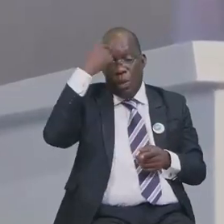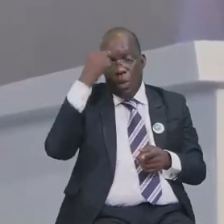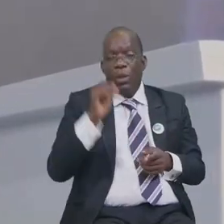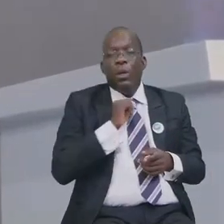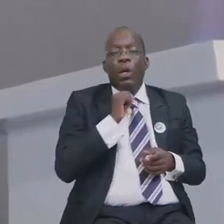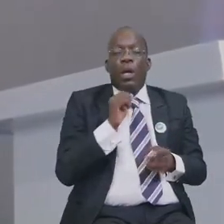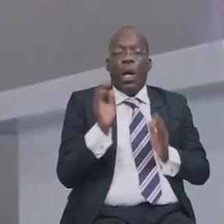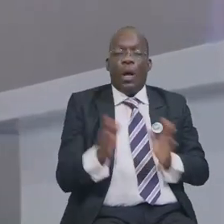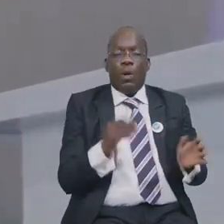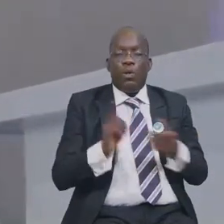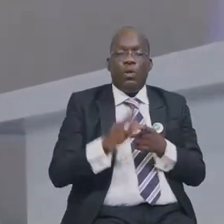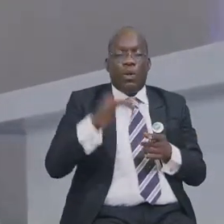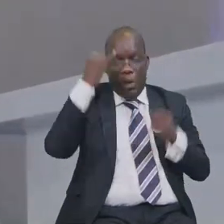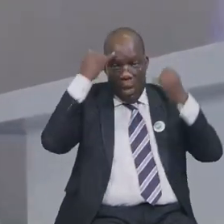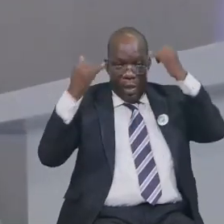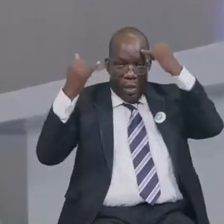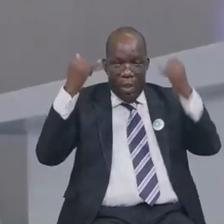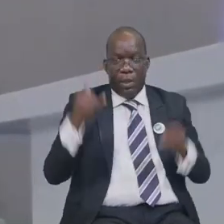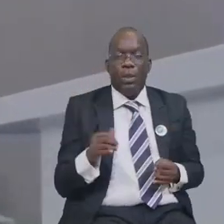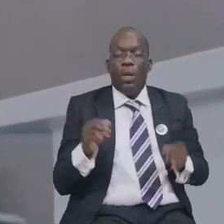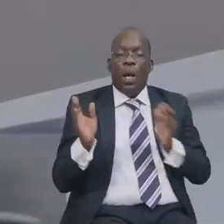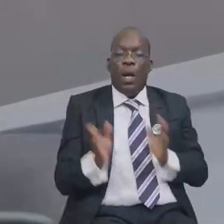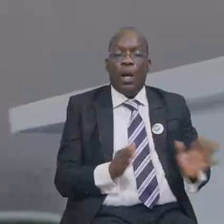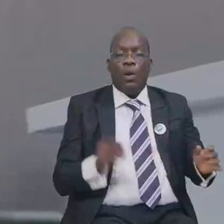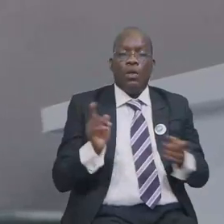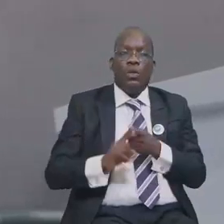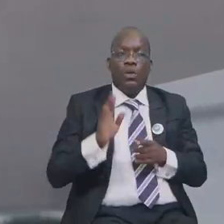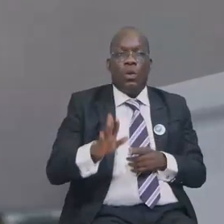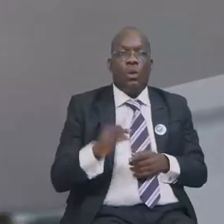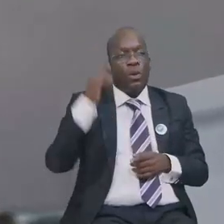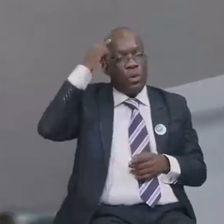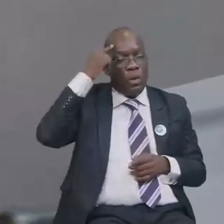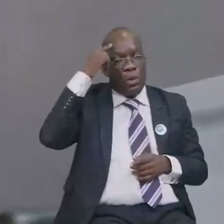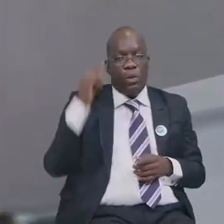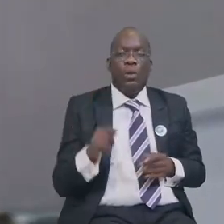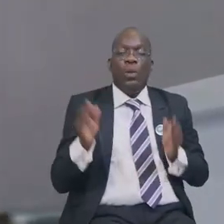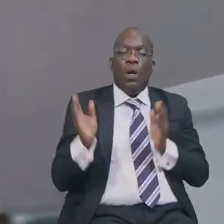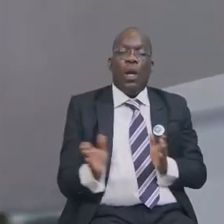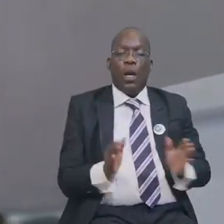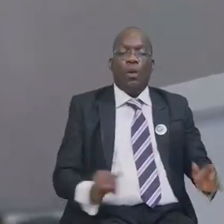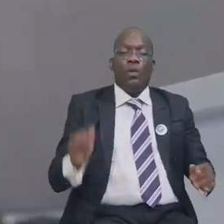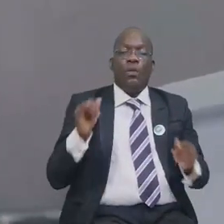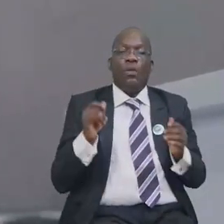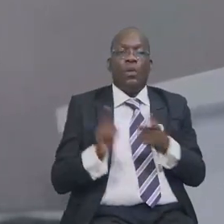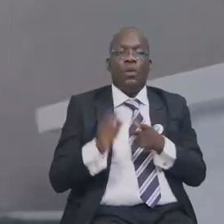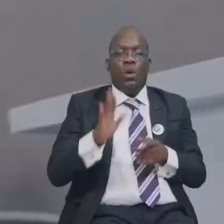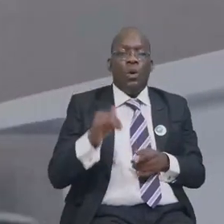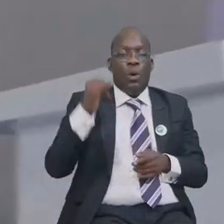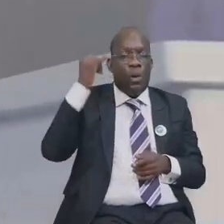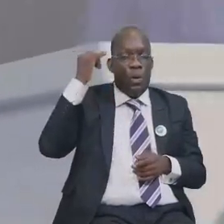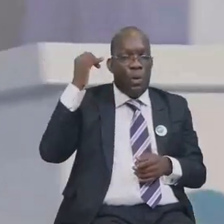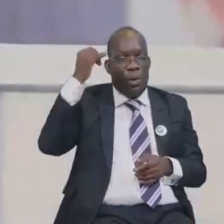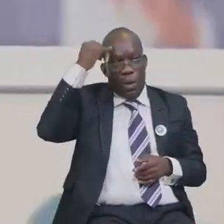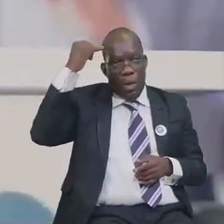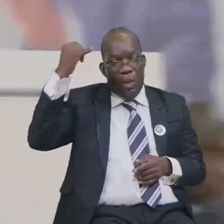pas selon tes idées, pas selon tes suggestions, pas selon tes opinions,